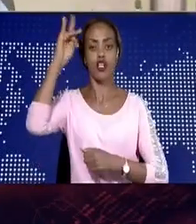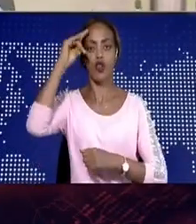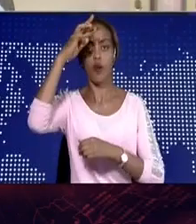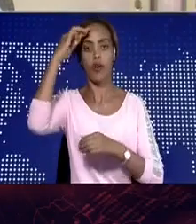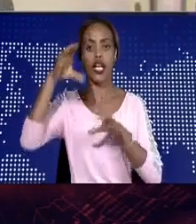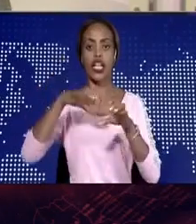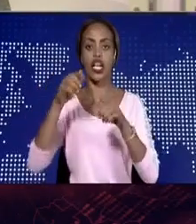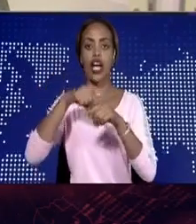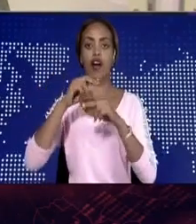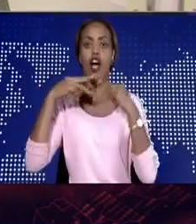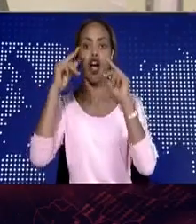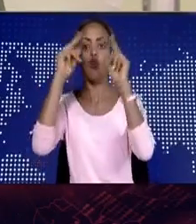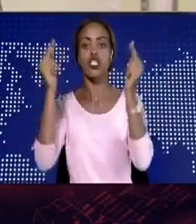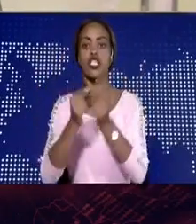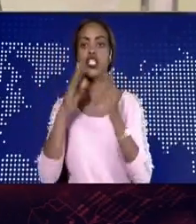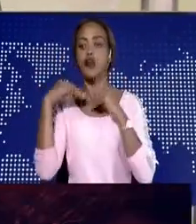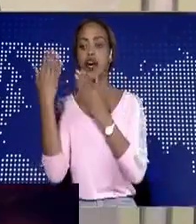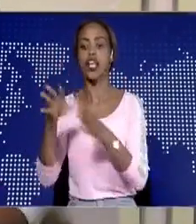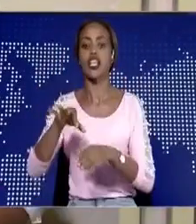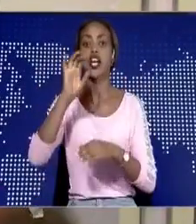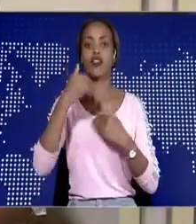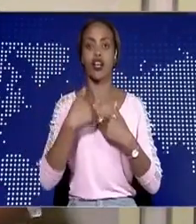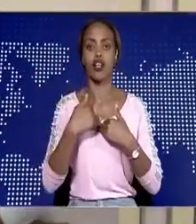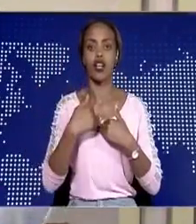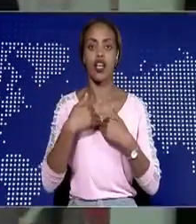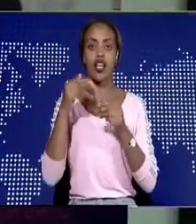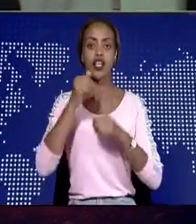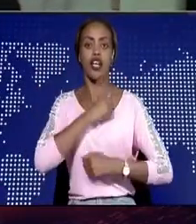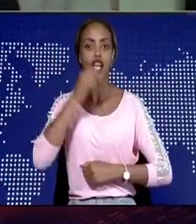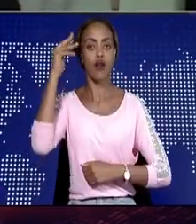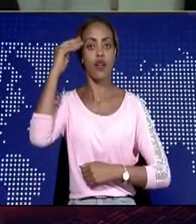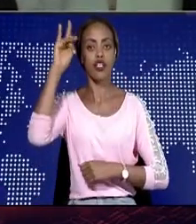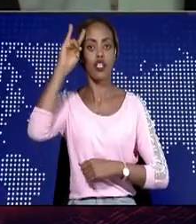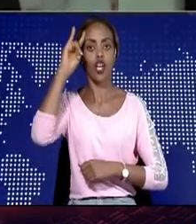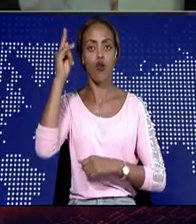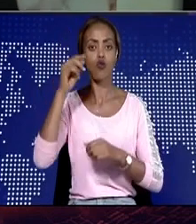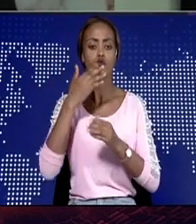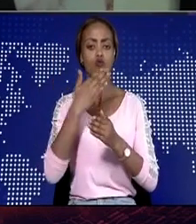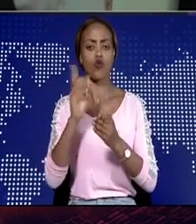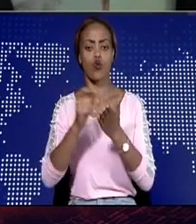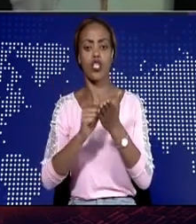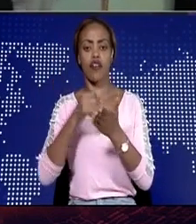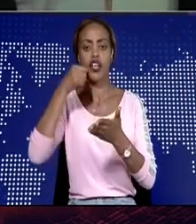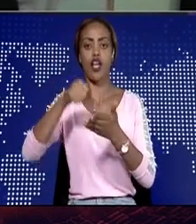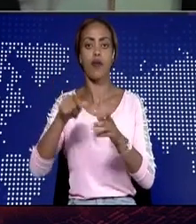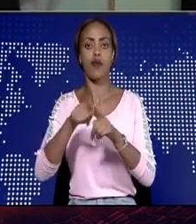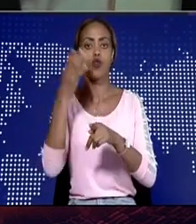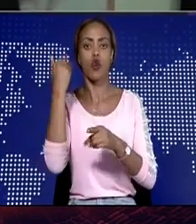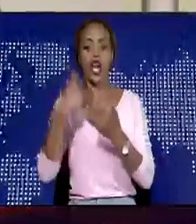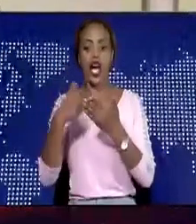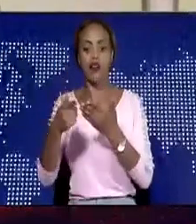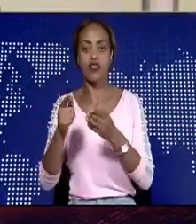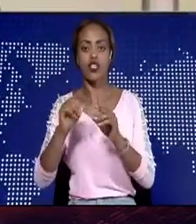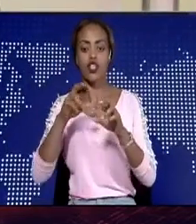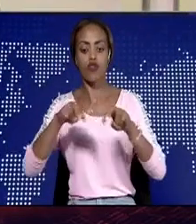ገርና ብቀፅር ሓወልቲ ሰማእታት ተረኺብና ኣለና። ዝኸበርኩም ተመልከትና ተጋላይ መለስ ዜናዊ ንፉዕ ፀሓፋይ ደብዳቤ ንምንባሩ ኣብዚ ቀፅር ሓወልቲ